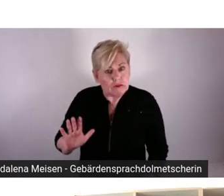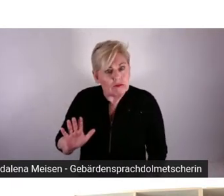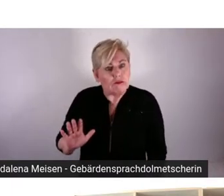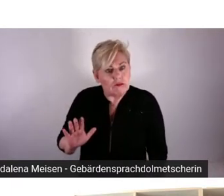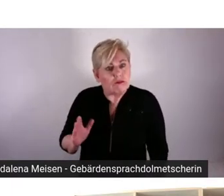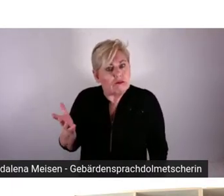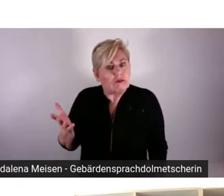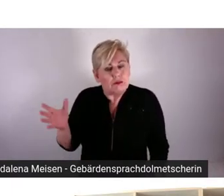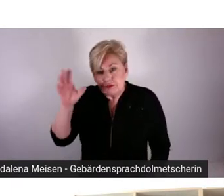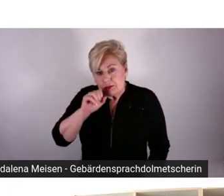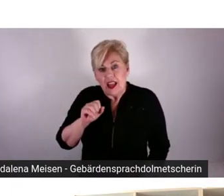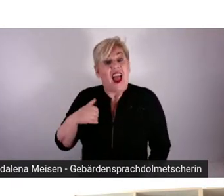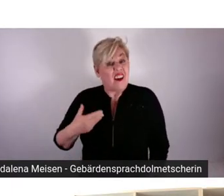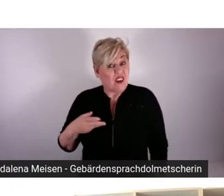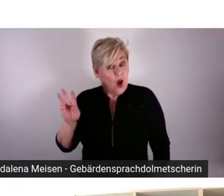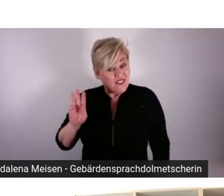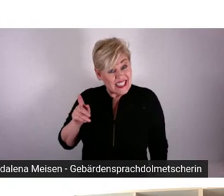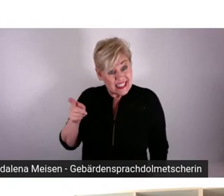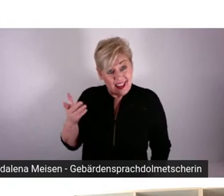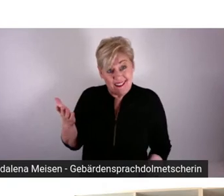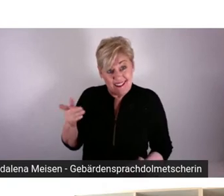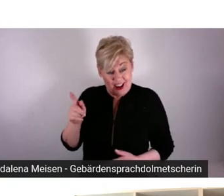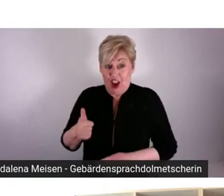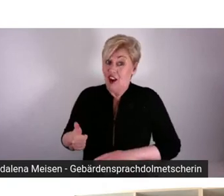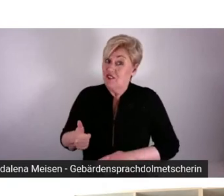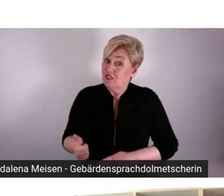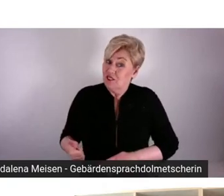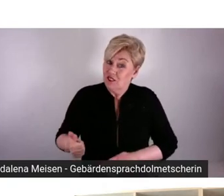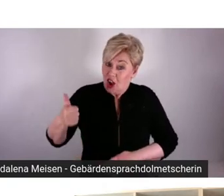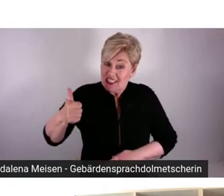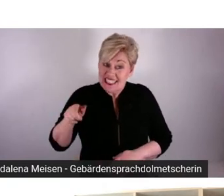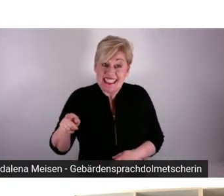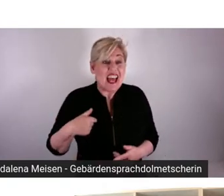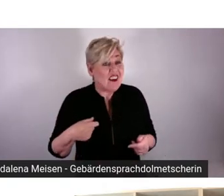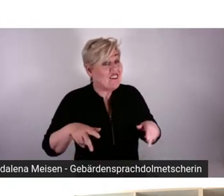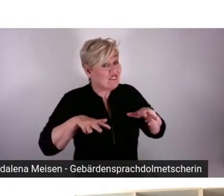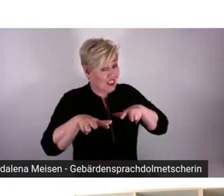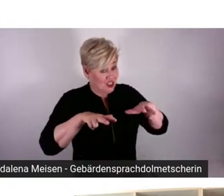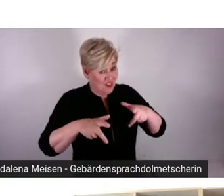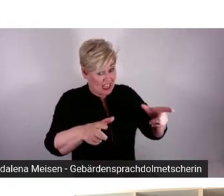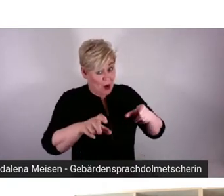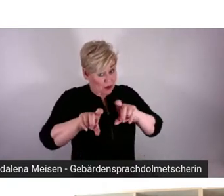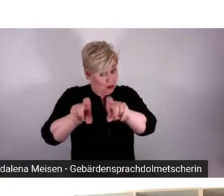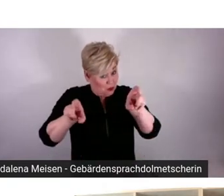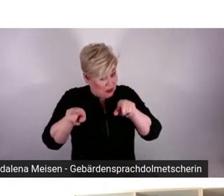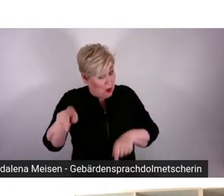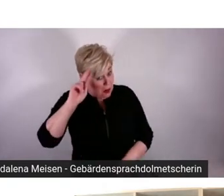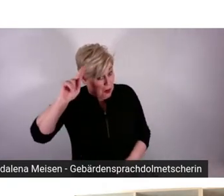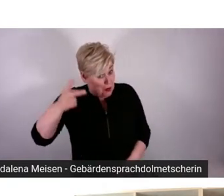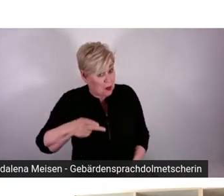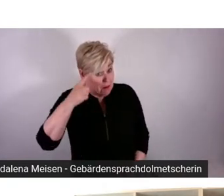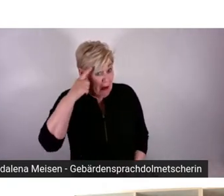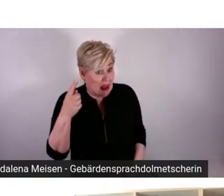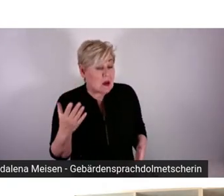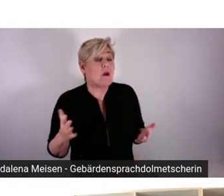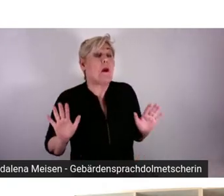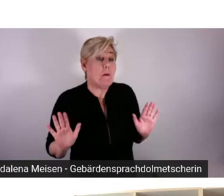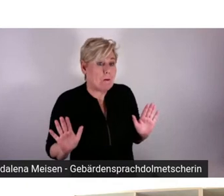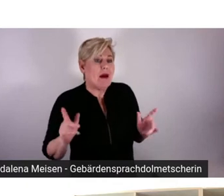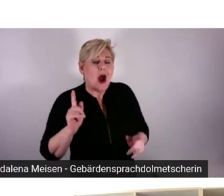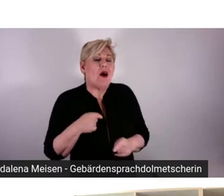nicht, ob Frau Wissler als Vorsitzende eines Wirtschaftsausschusses immerhin das dann teilt, stelle aber Ihnen auch direkt